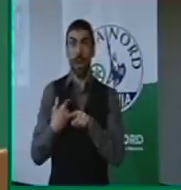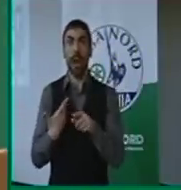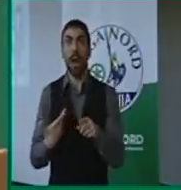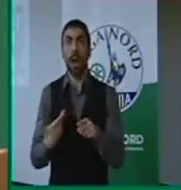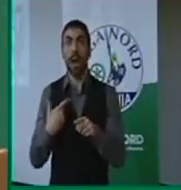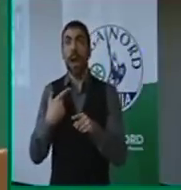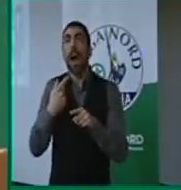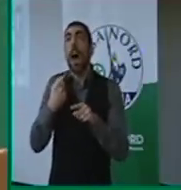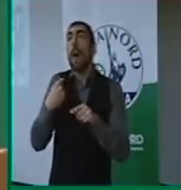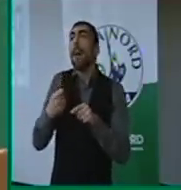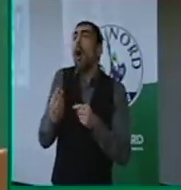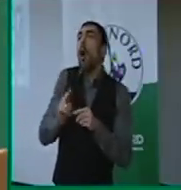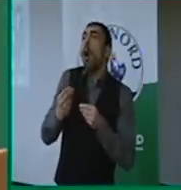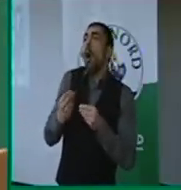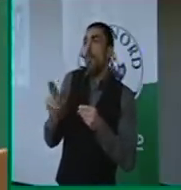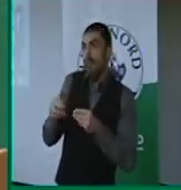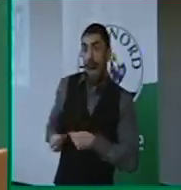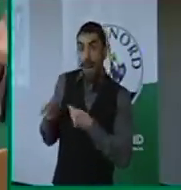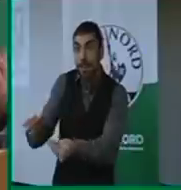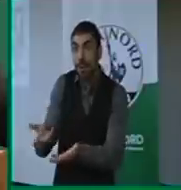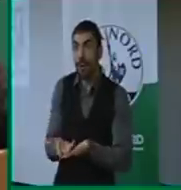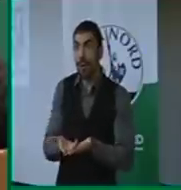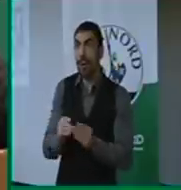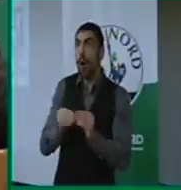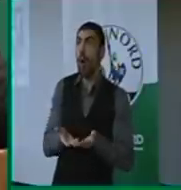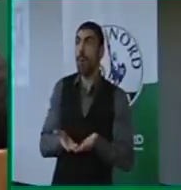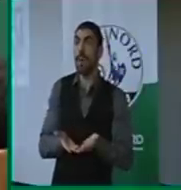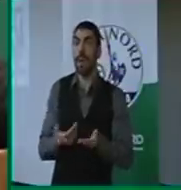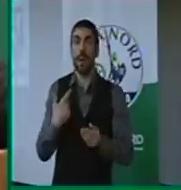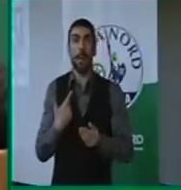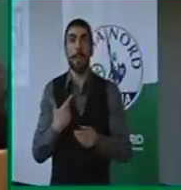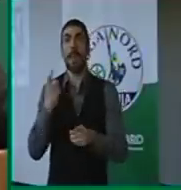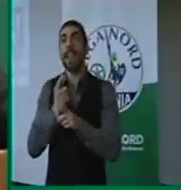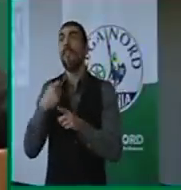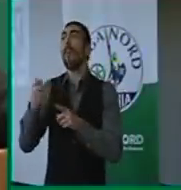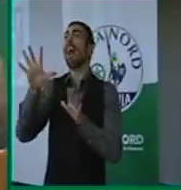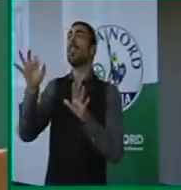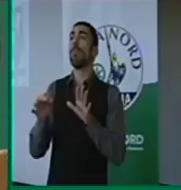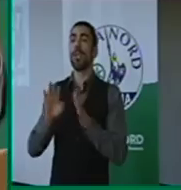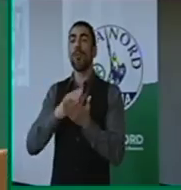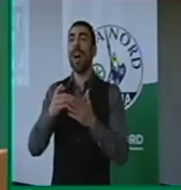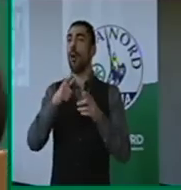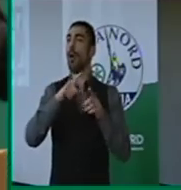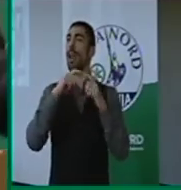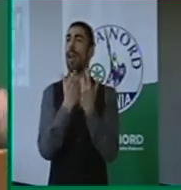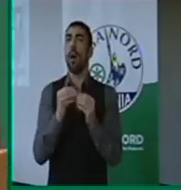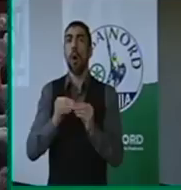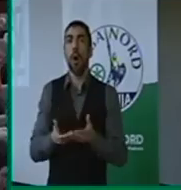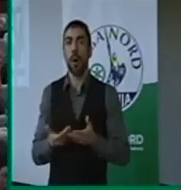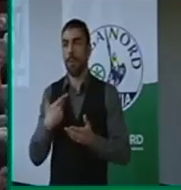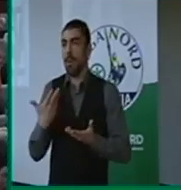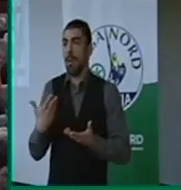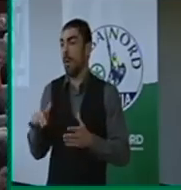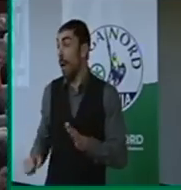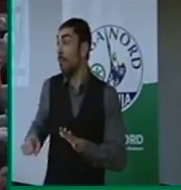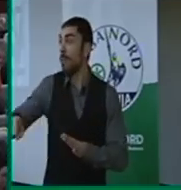cosa la pago con un bagno non lo so se mi chiedono di di di di dover pagare una tassa del 10% del valore gli do abbaino gli do l'ingresso